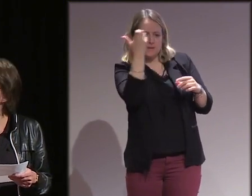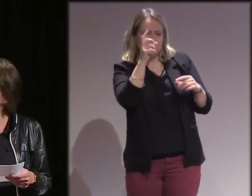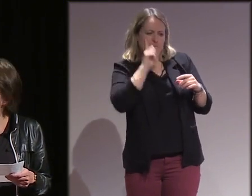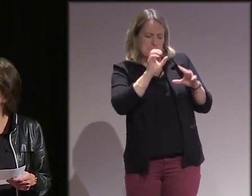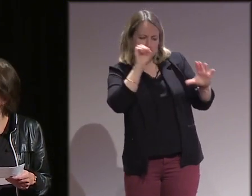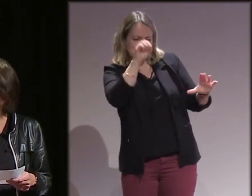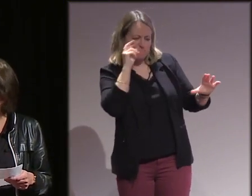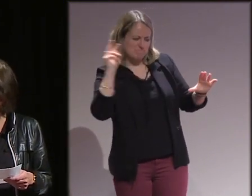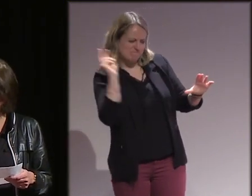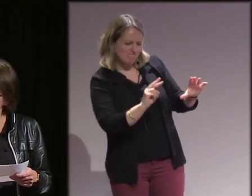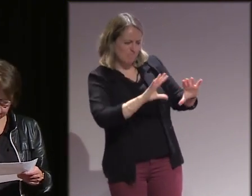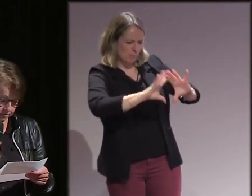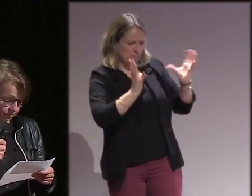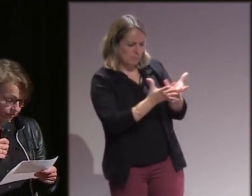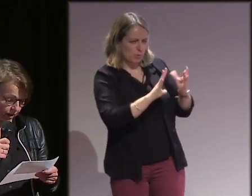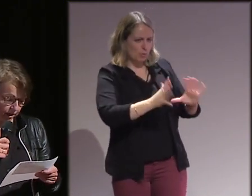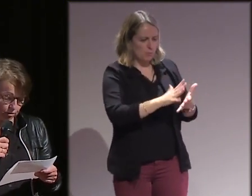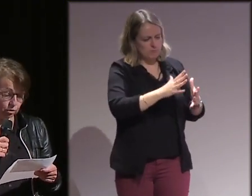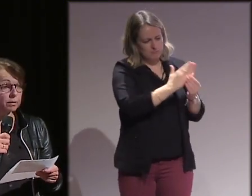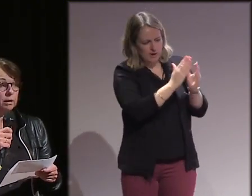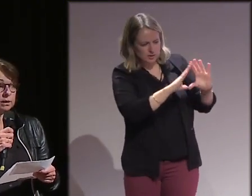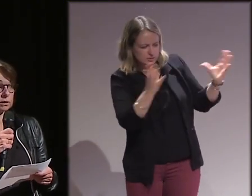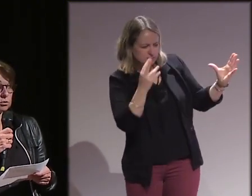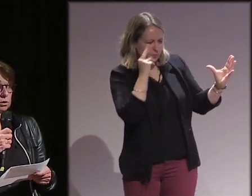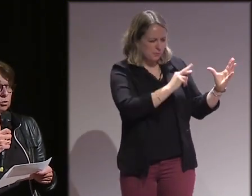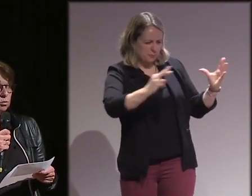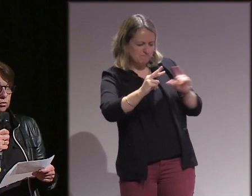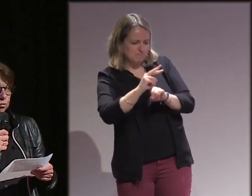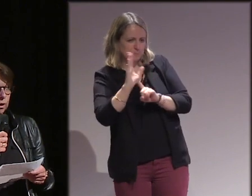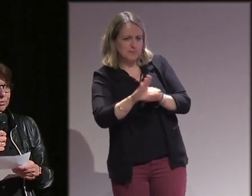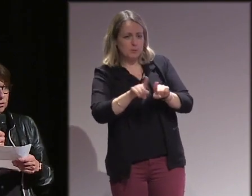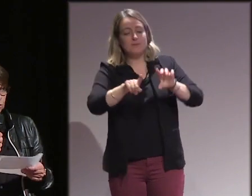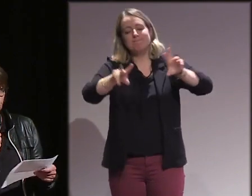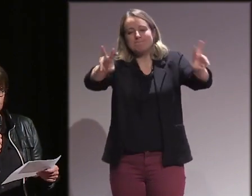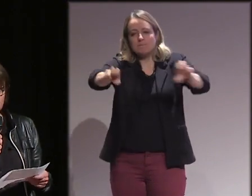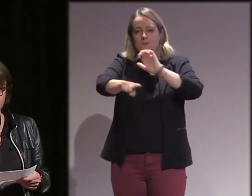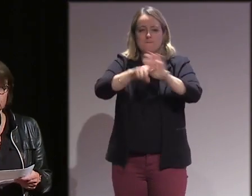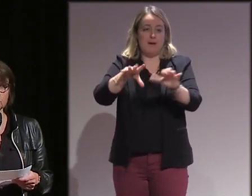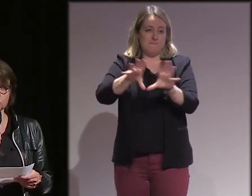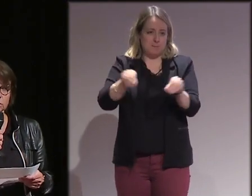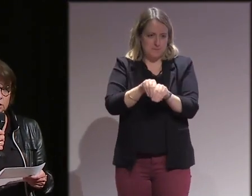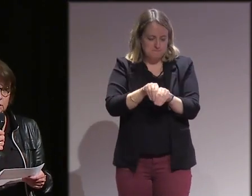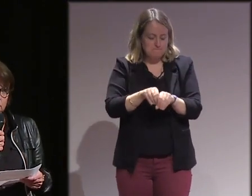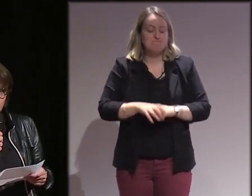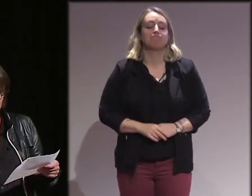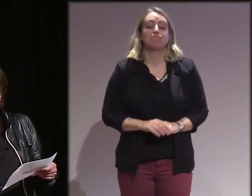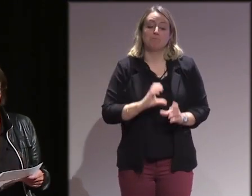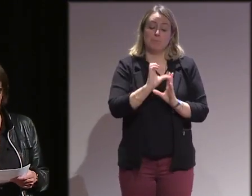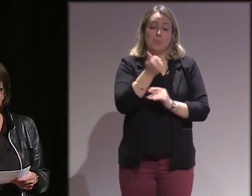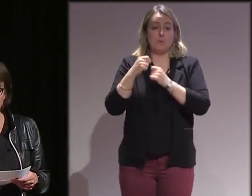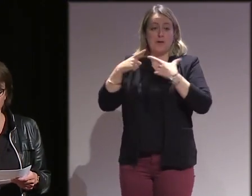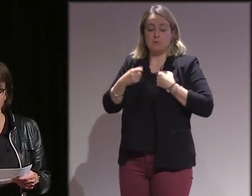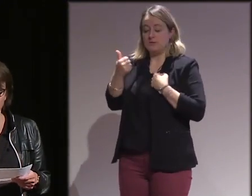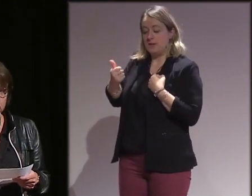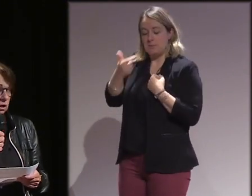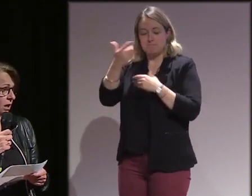du faire famille. Donc après la présentation des documents, vous pourrez bien sûr poser toutes les questions que